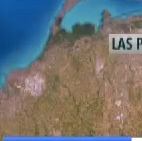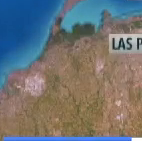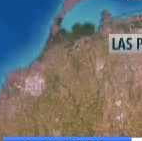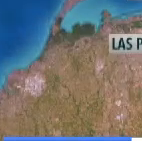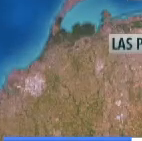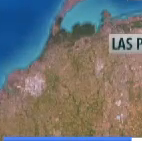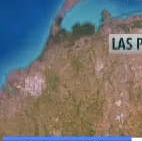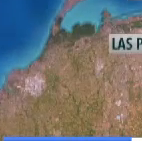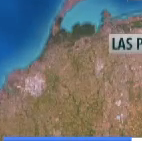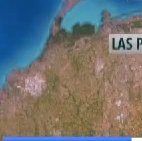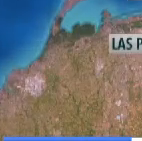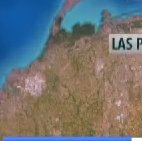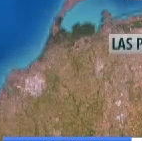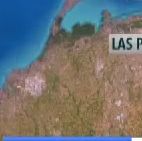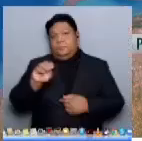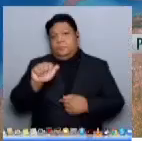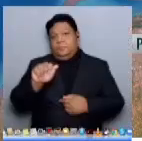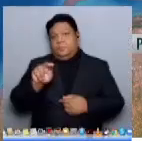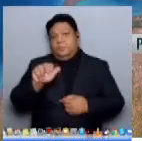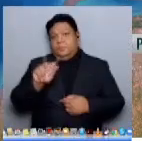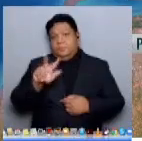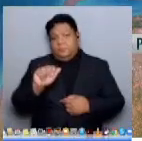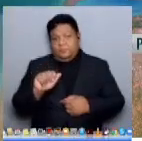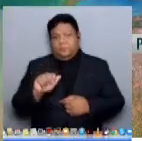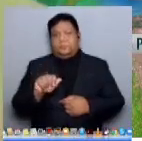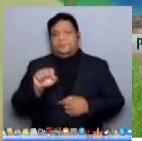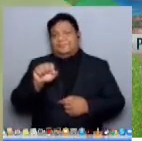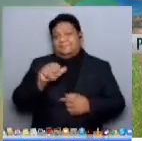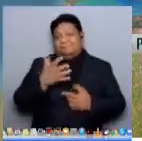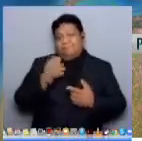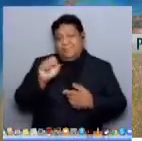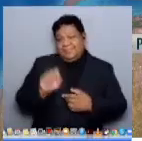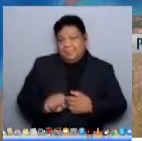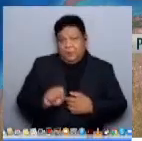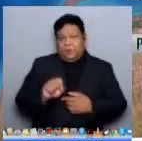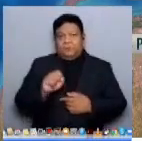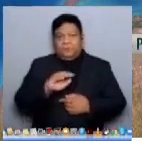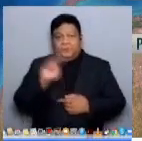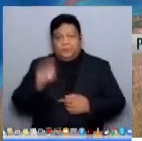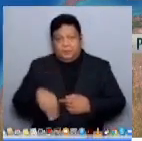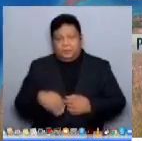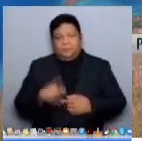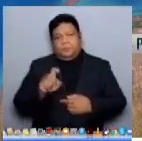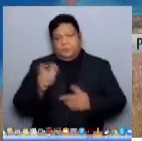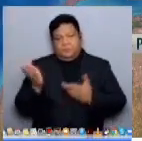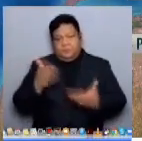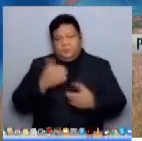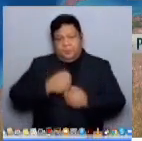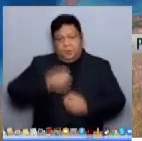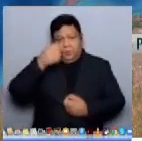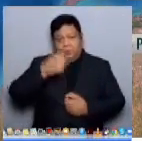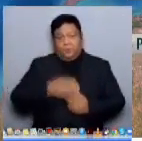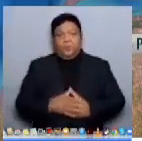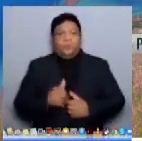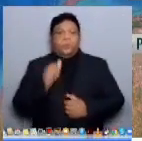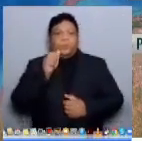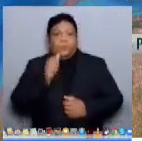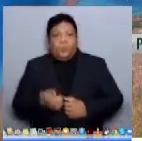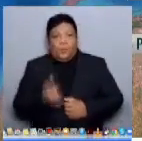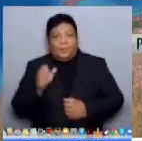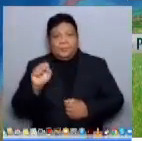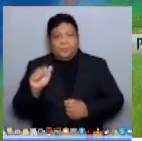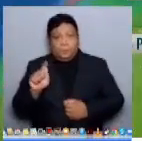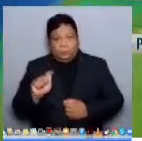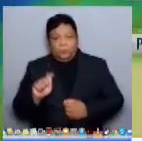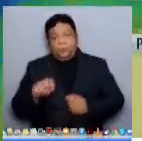sa may Southern Metro Manila, magdala kayo ng payong. Bukas, Sabado, sa hapon din natin inaasahan yung mga pag-ulan. Kaya